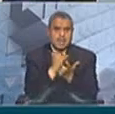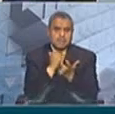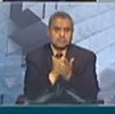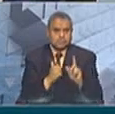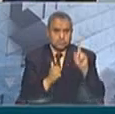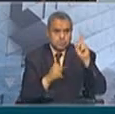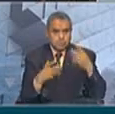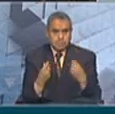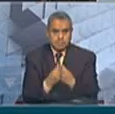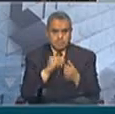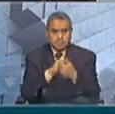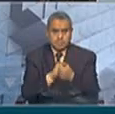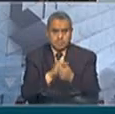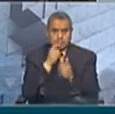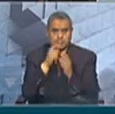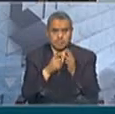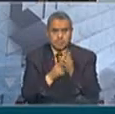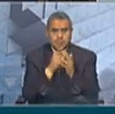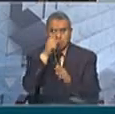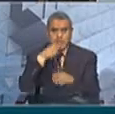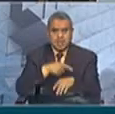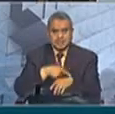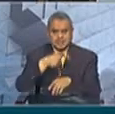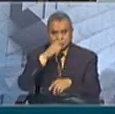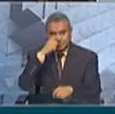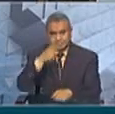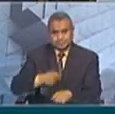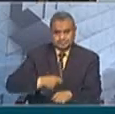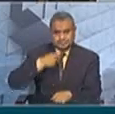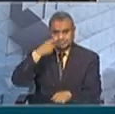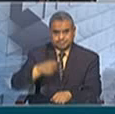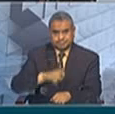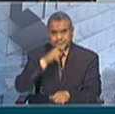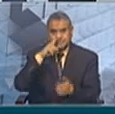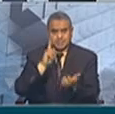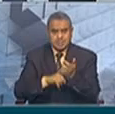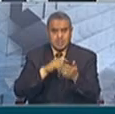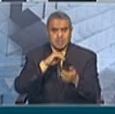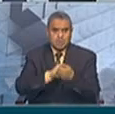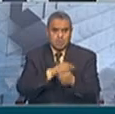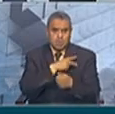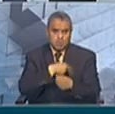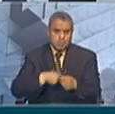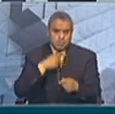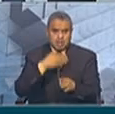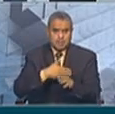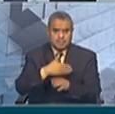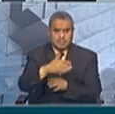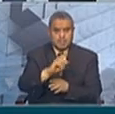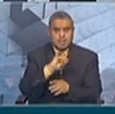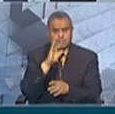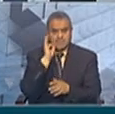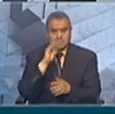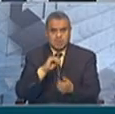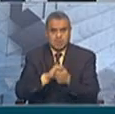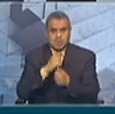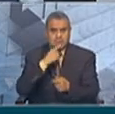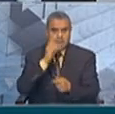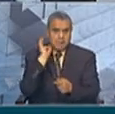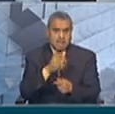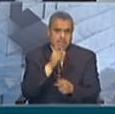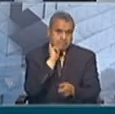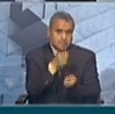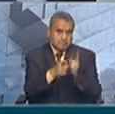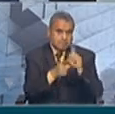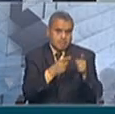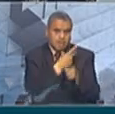إلى يعني مزيد من أن تأخذ وقتها في الاتفاق على الحكومة، على رئيس الحكومة وعلى الحكومة، وبالتالي